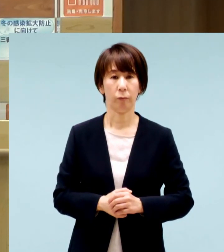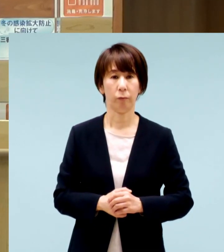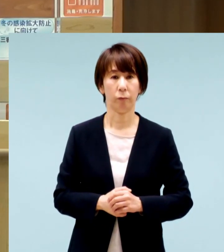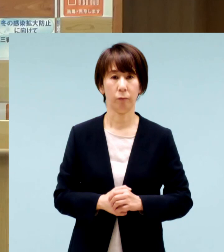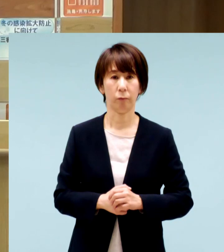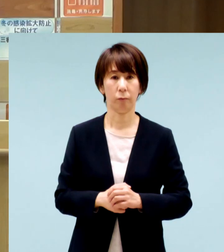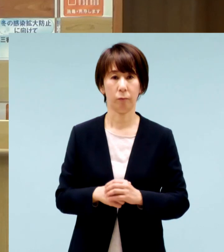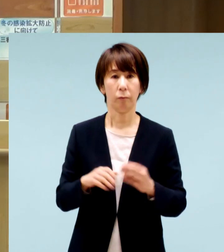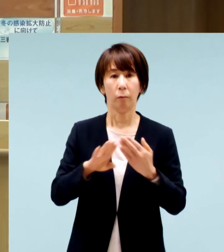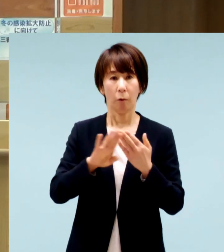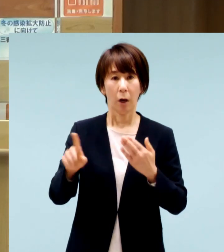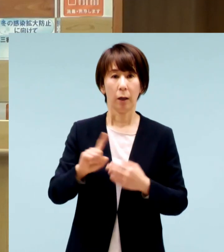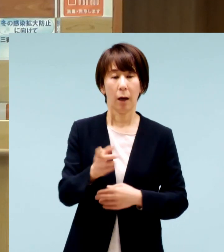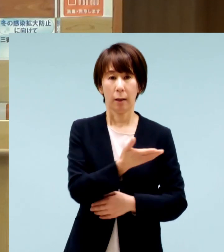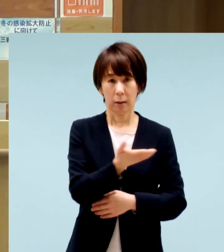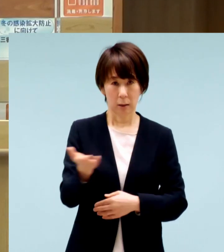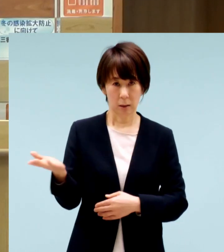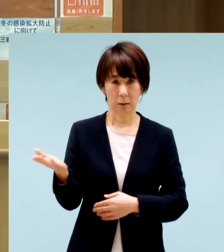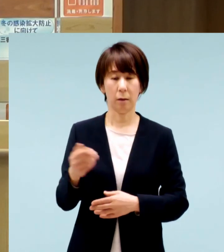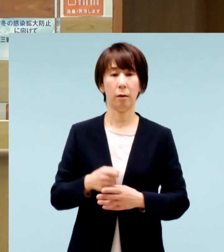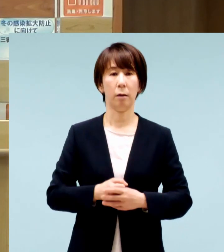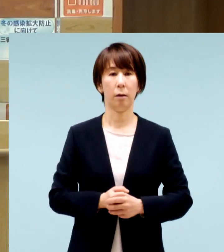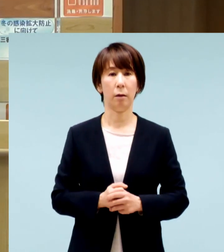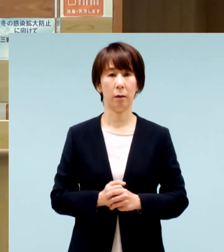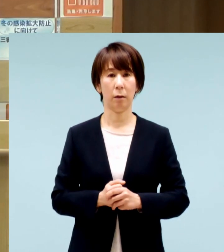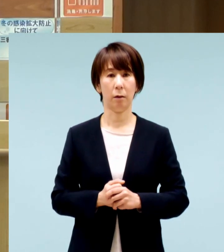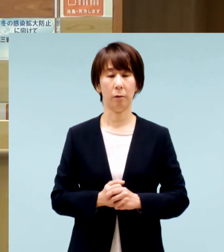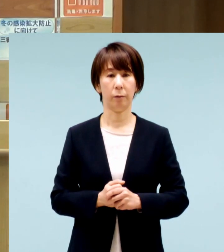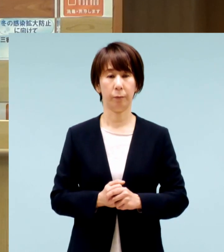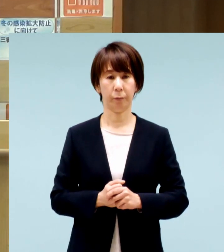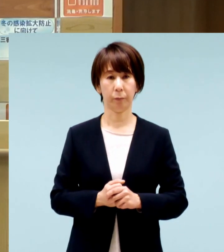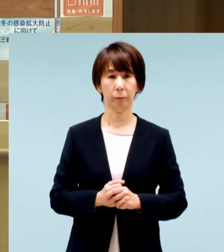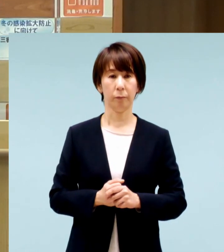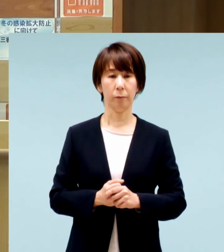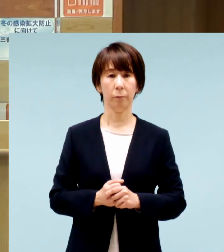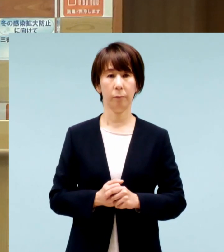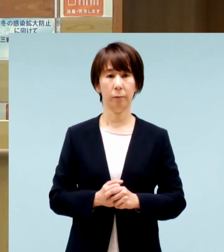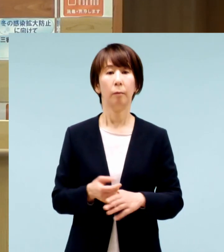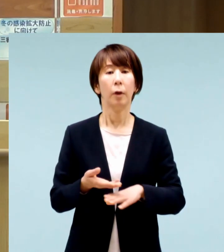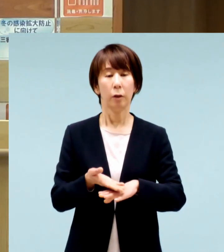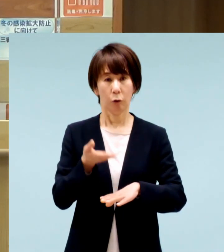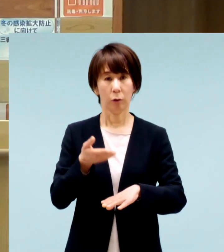他にご質問ございますでしょうか。よろしいですか。はい、それでは以